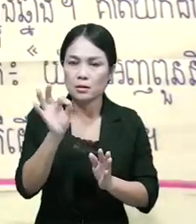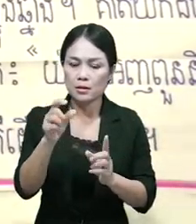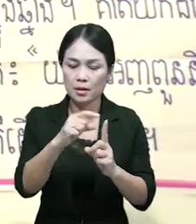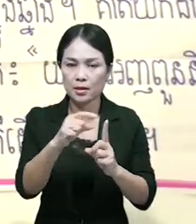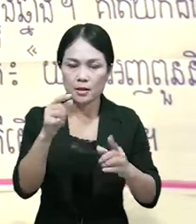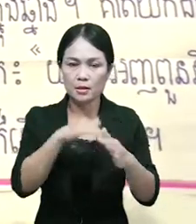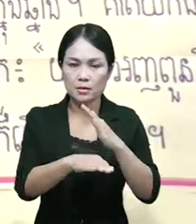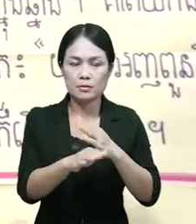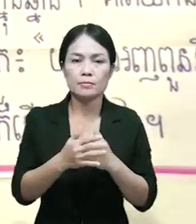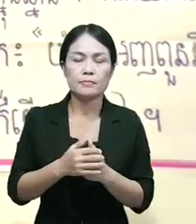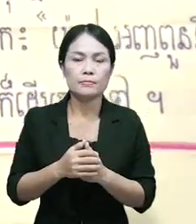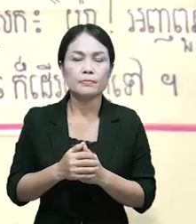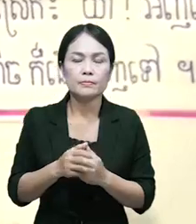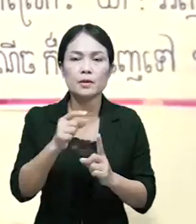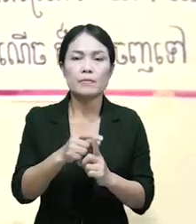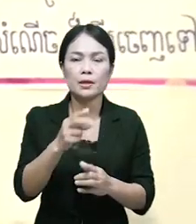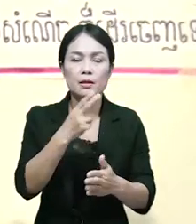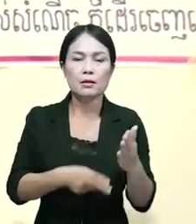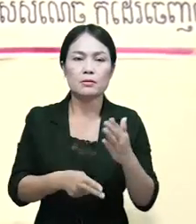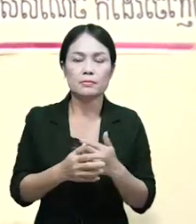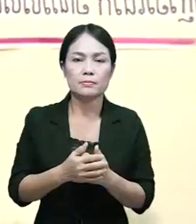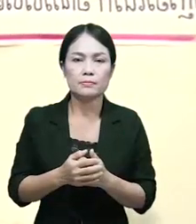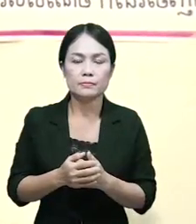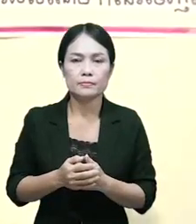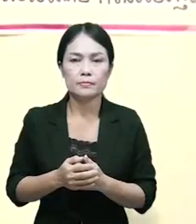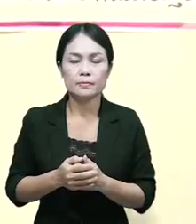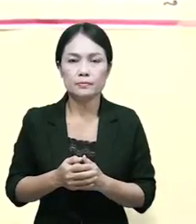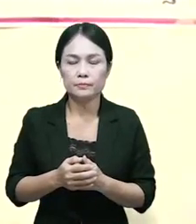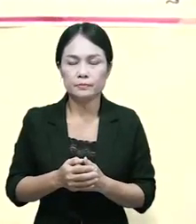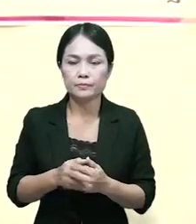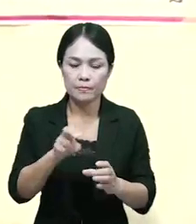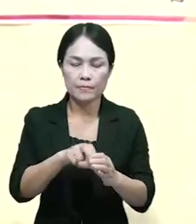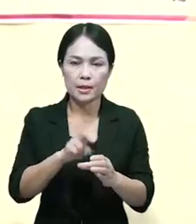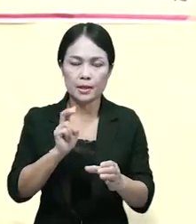លចាពីអីកូនចា